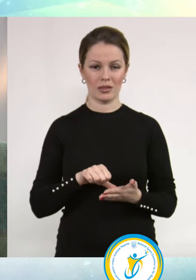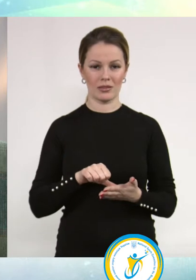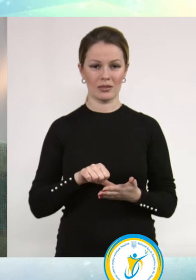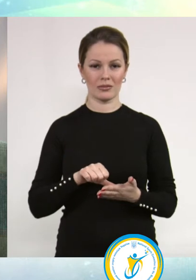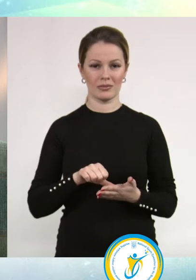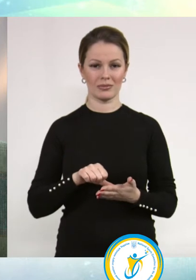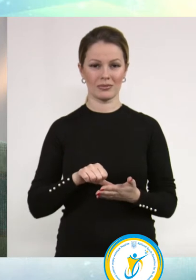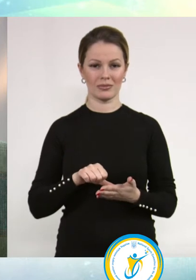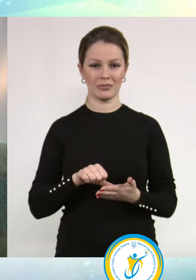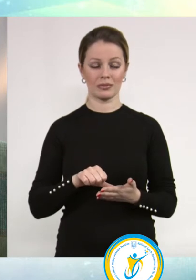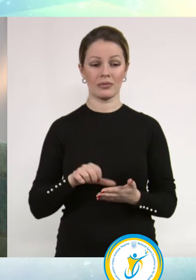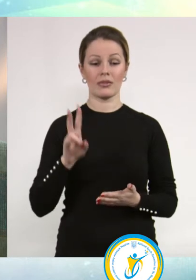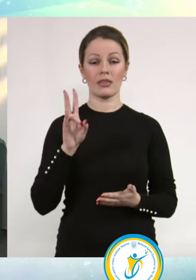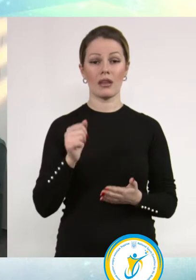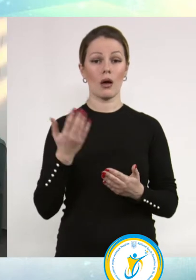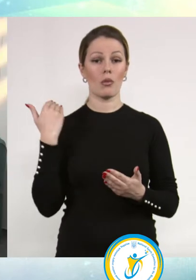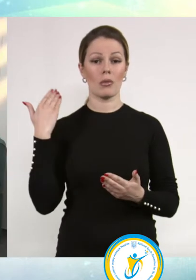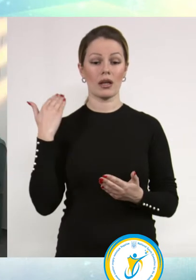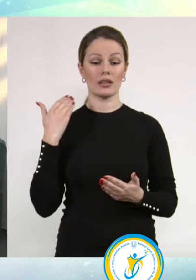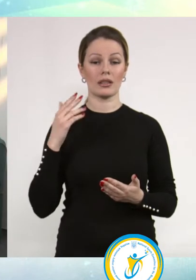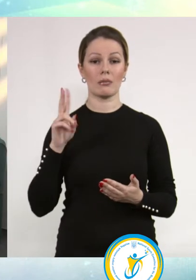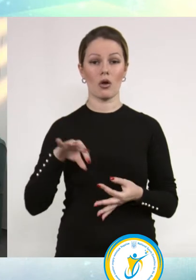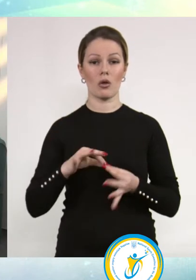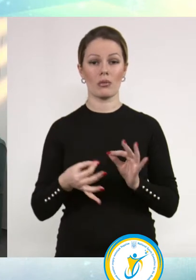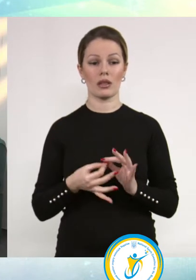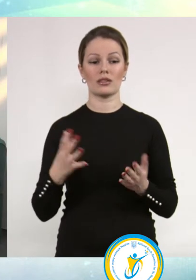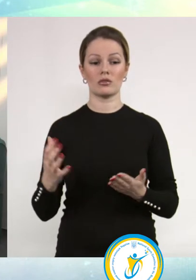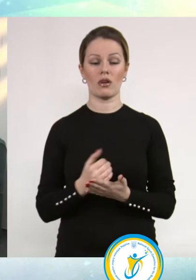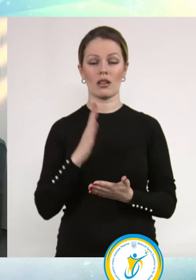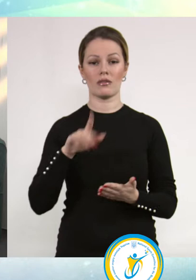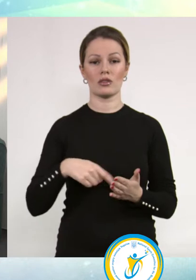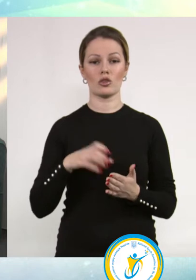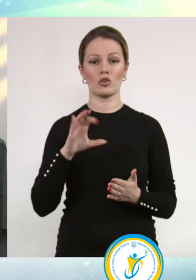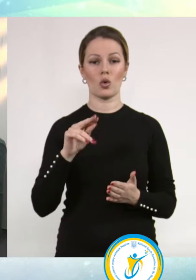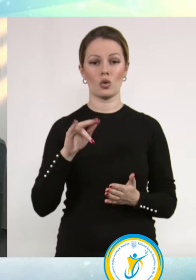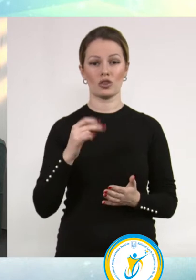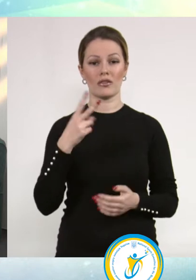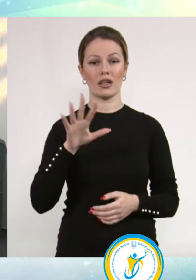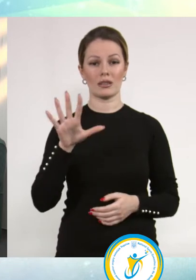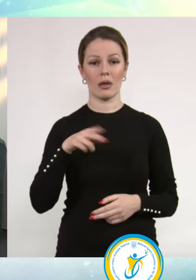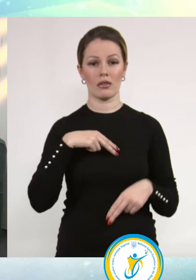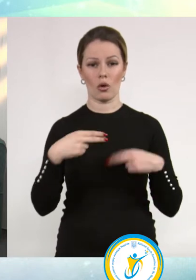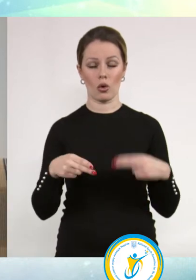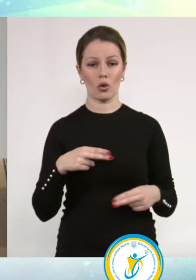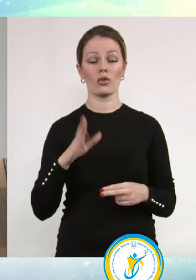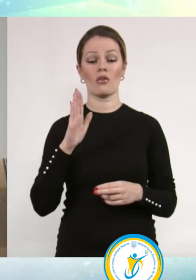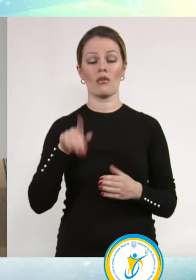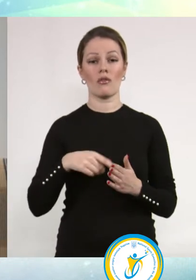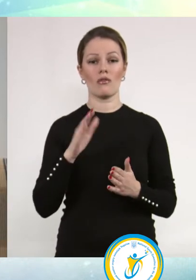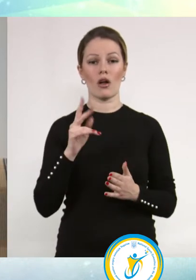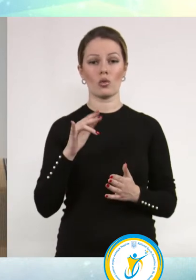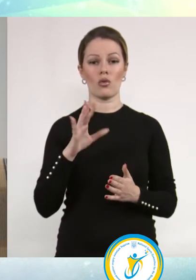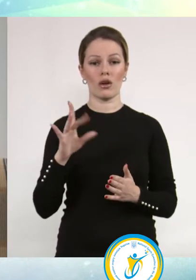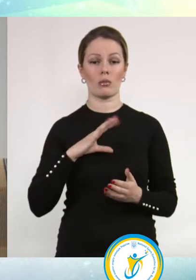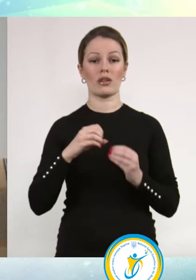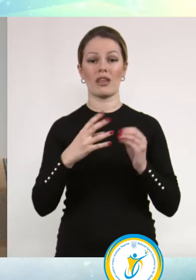виступати. На попередній Олімпіаді ми завоювали в Сочі 25 нагород, до цього у